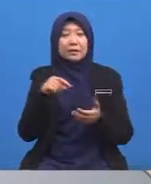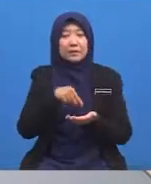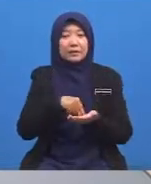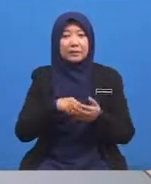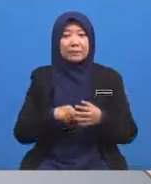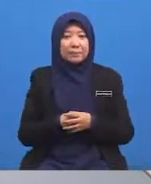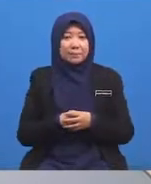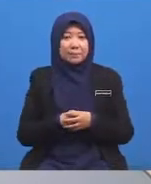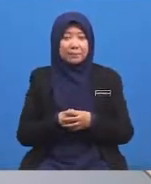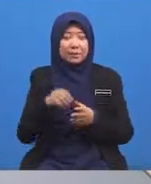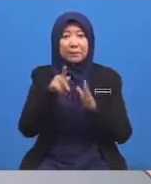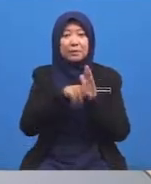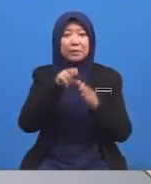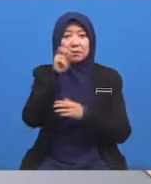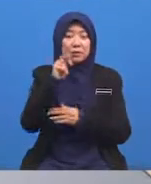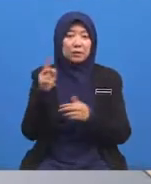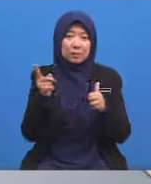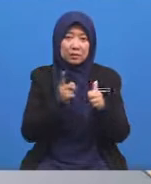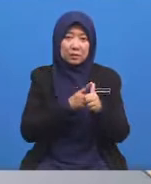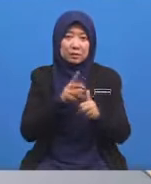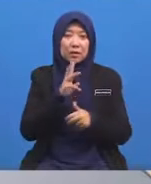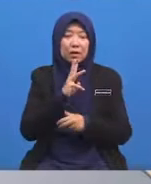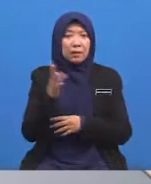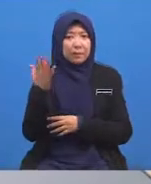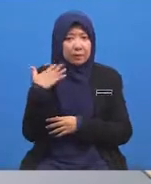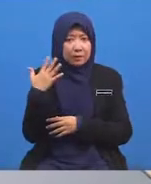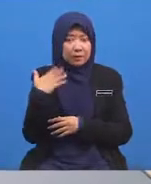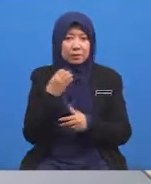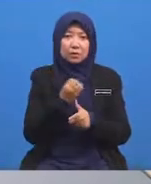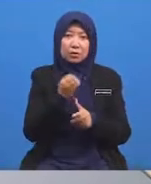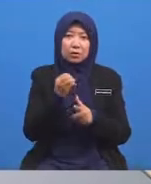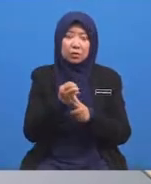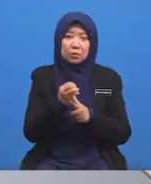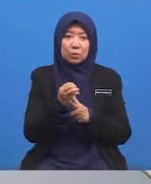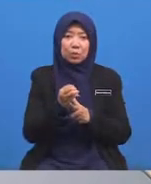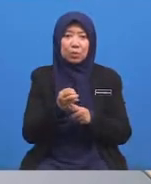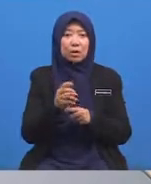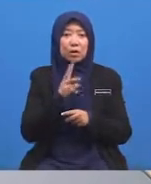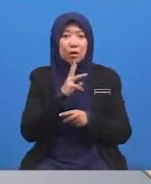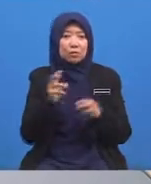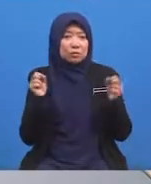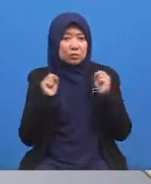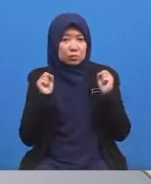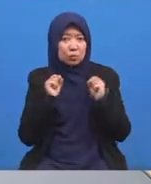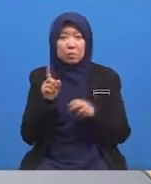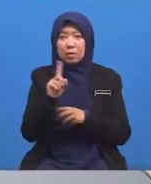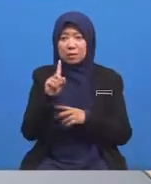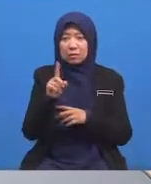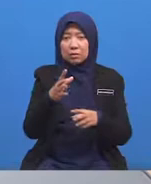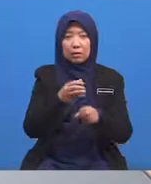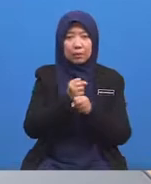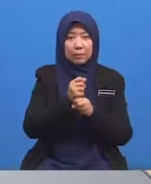Persoalan yang pertama adalah air panas atau air sejuk yang manakah